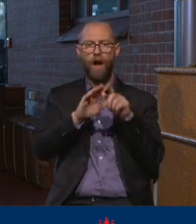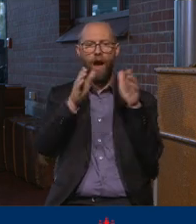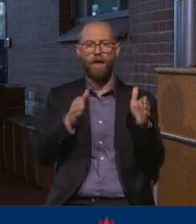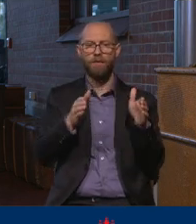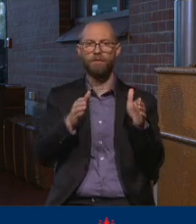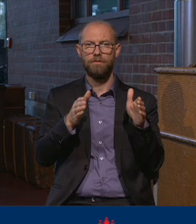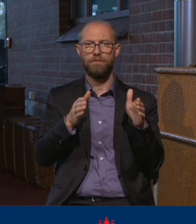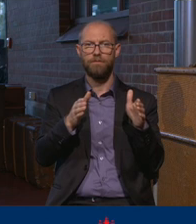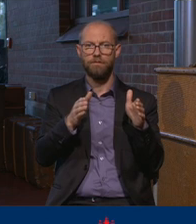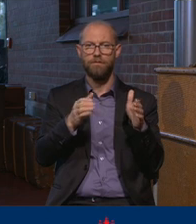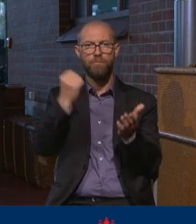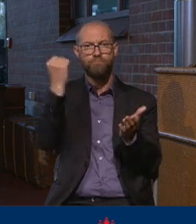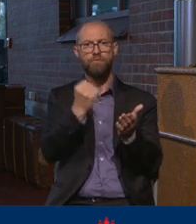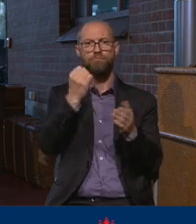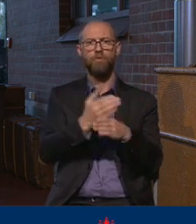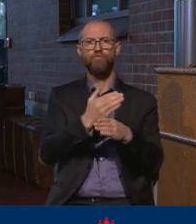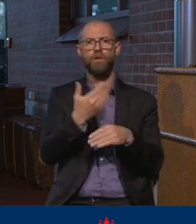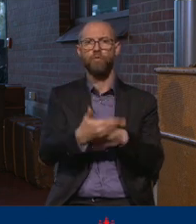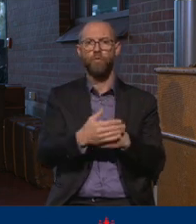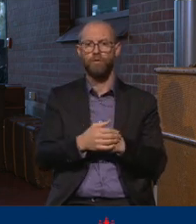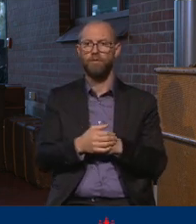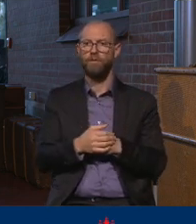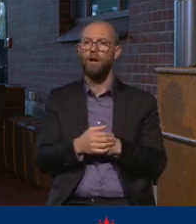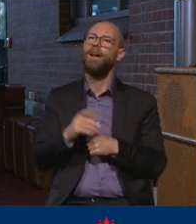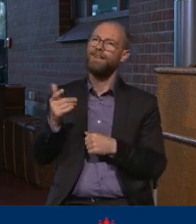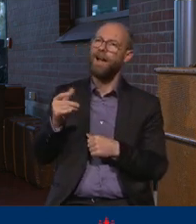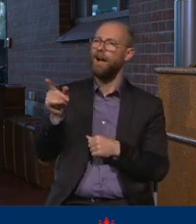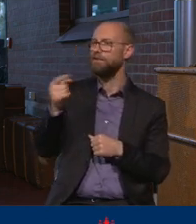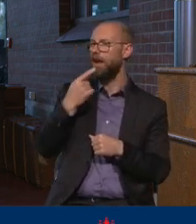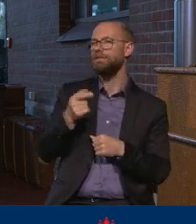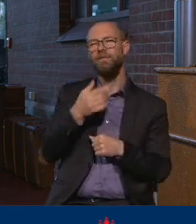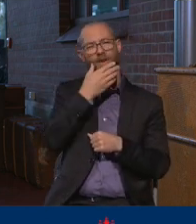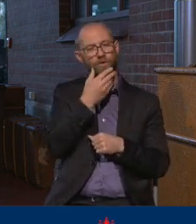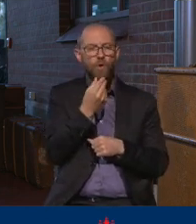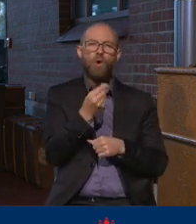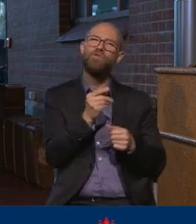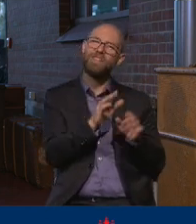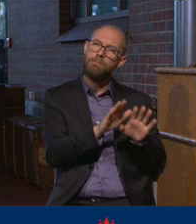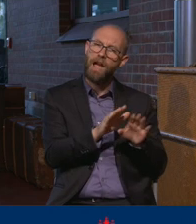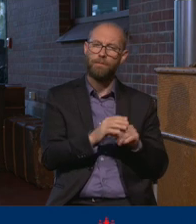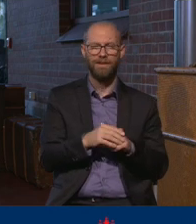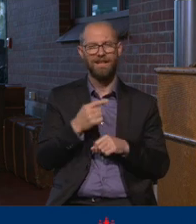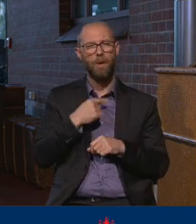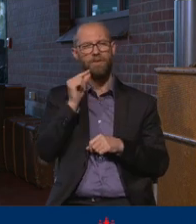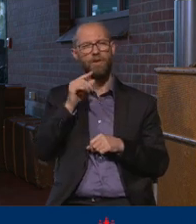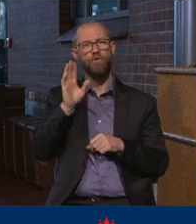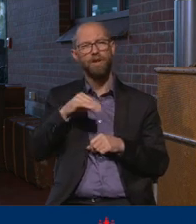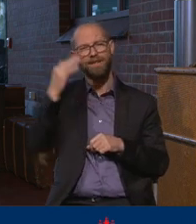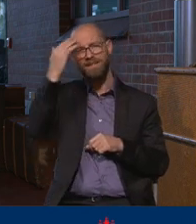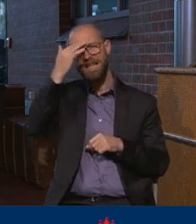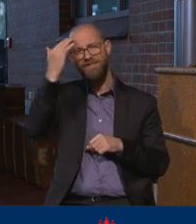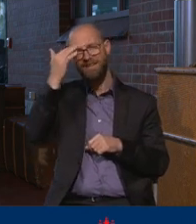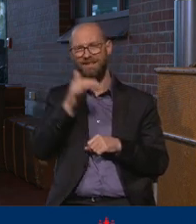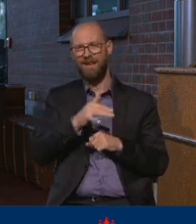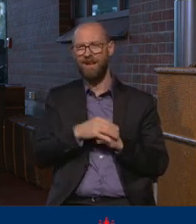worden ist und ich höre das ist mutig mal was stehen zu lassen ich habe das gefühl man hat ein schlechtes gewissen wollen man die city hilfe abgerissen